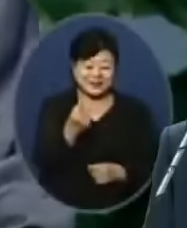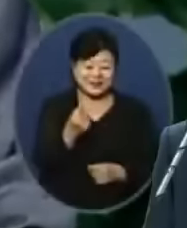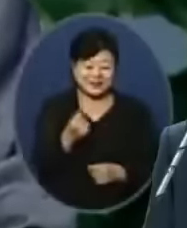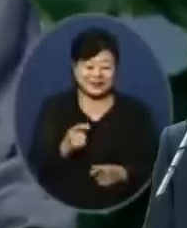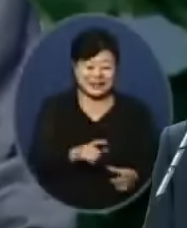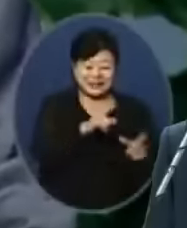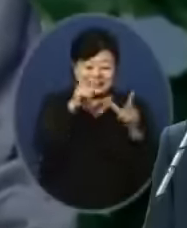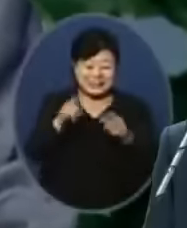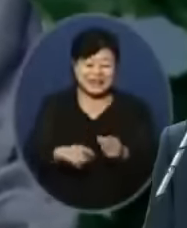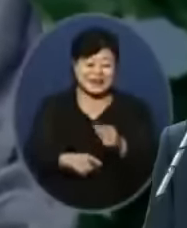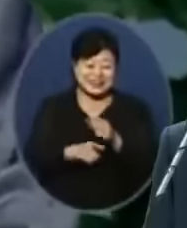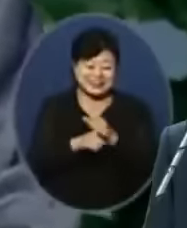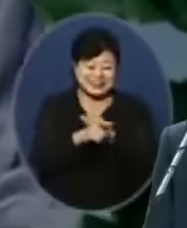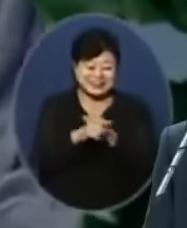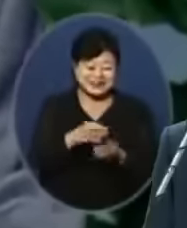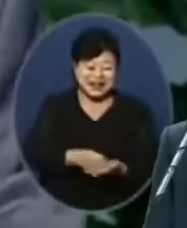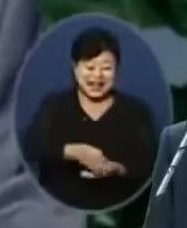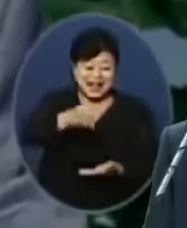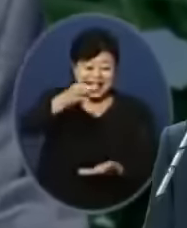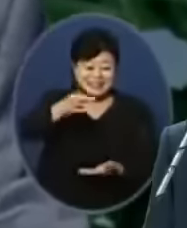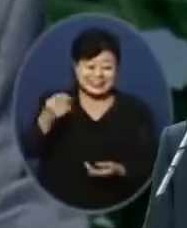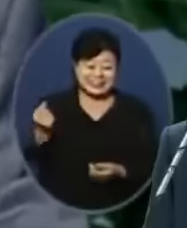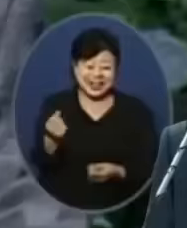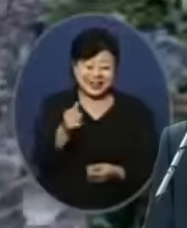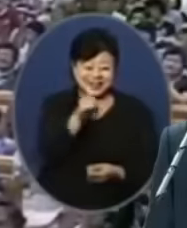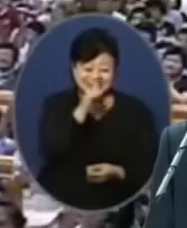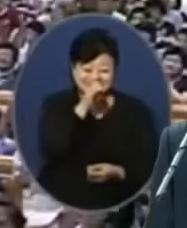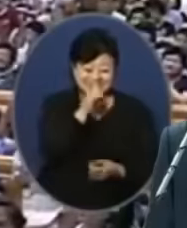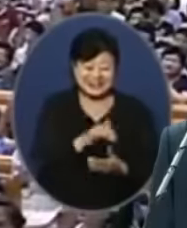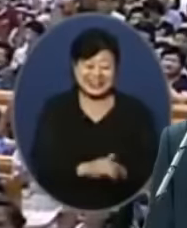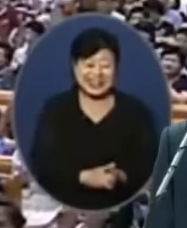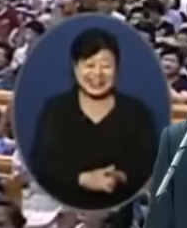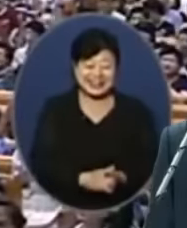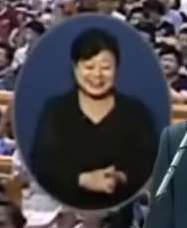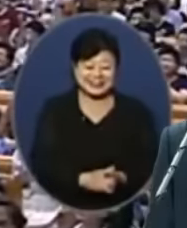삶의 의미와 가치를 갖고 있습니다.